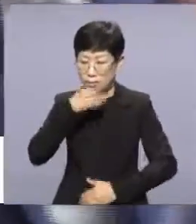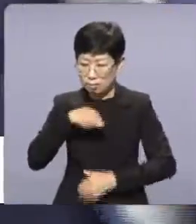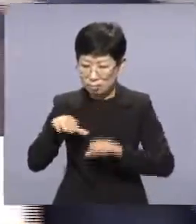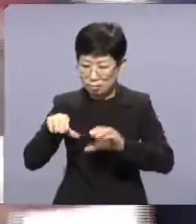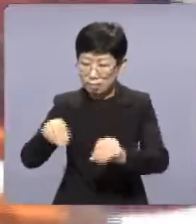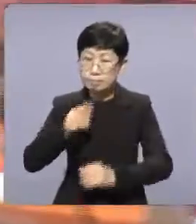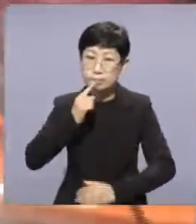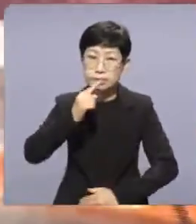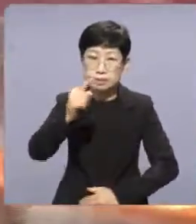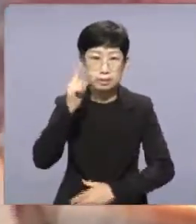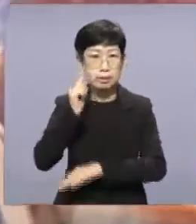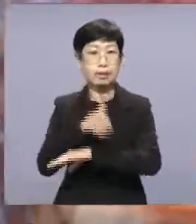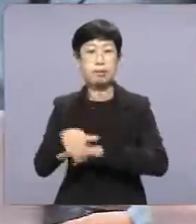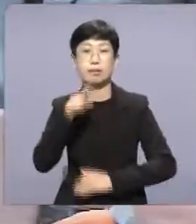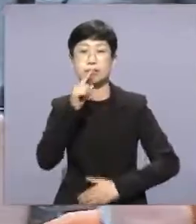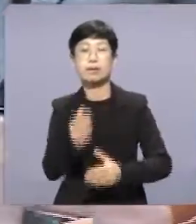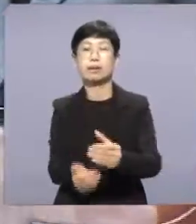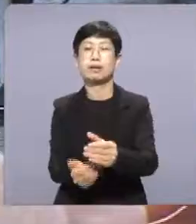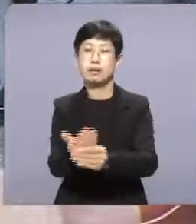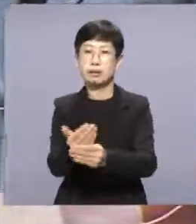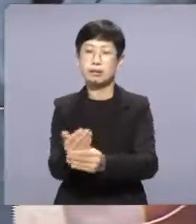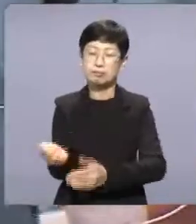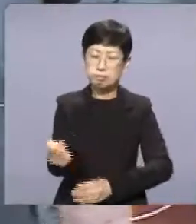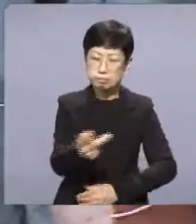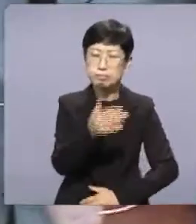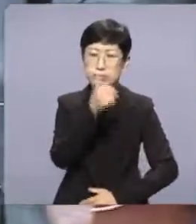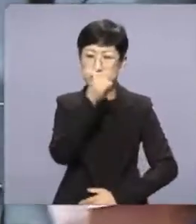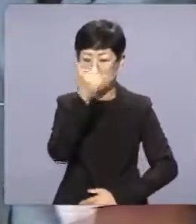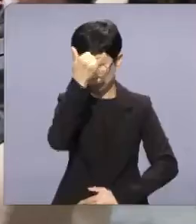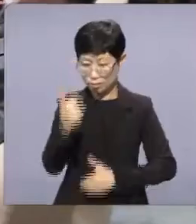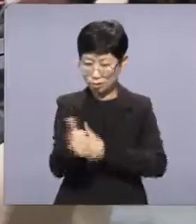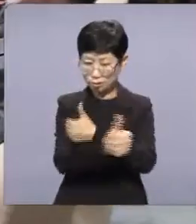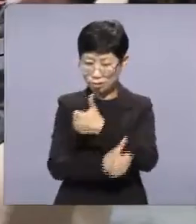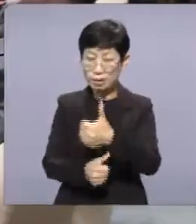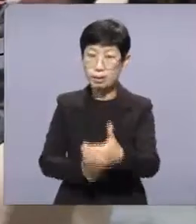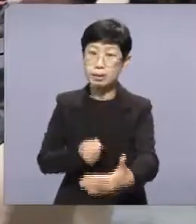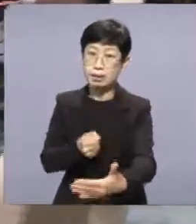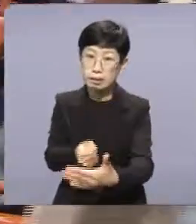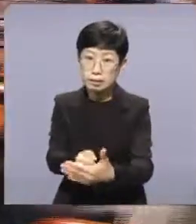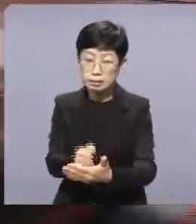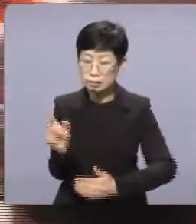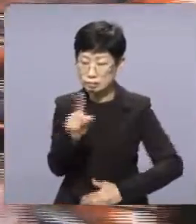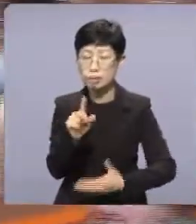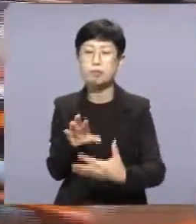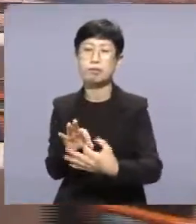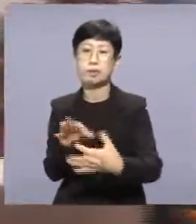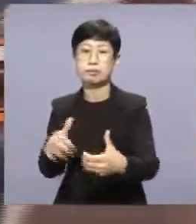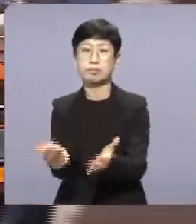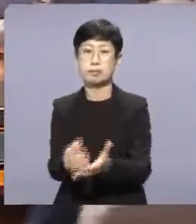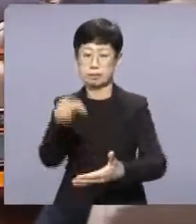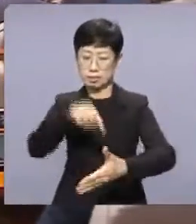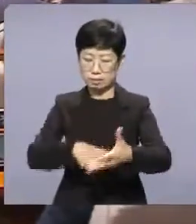가처분 신청을 낼 거란 관측도 나오는데 윤리위가 어떤 결론을 내려도 당